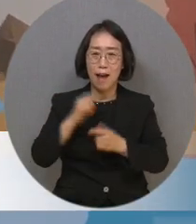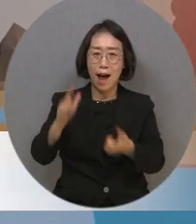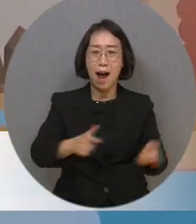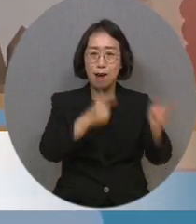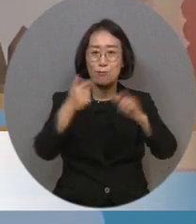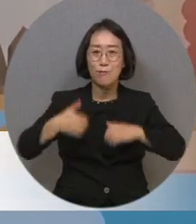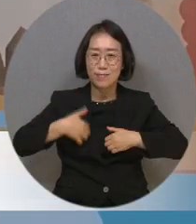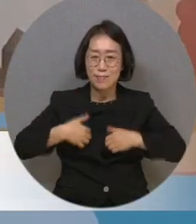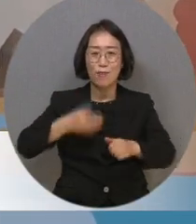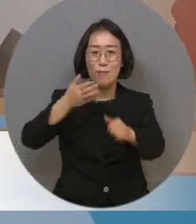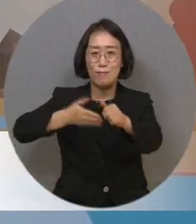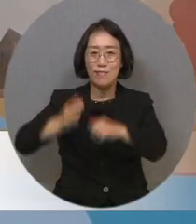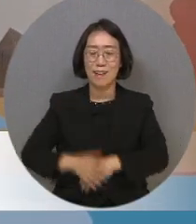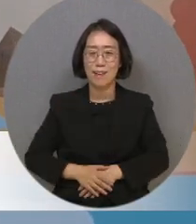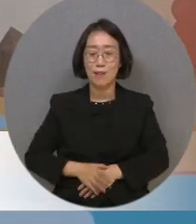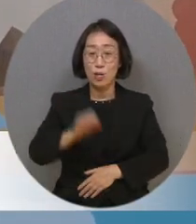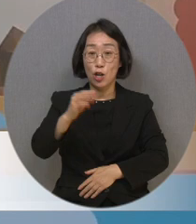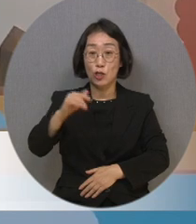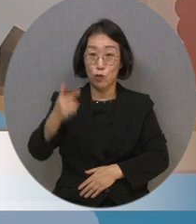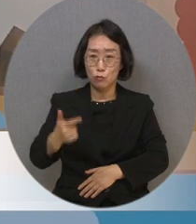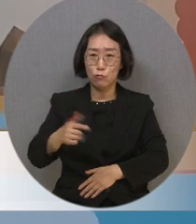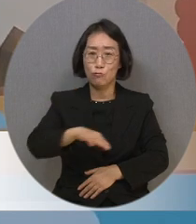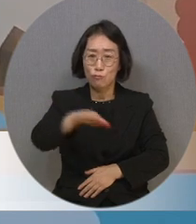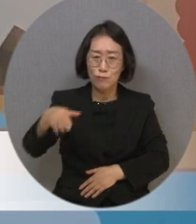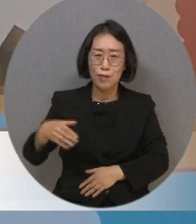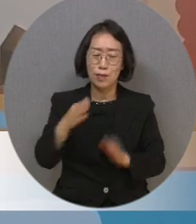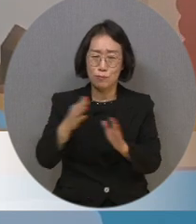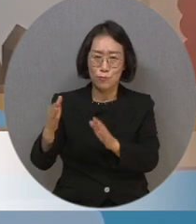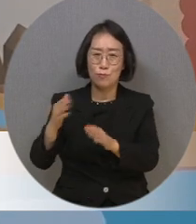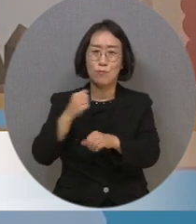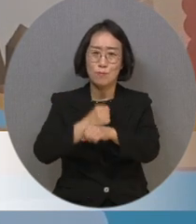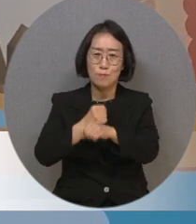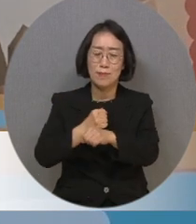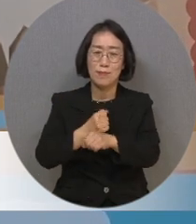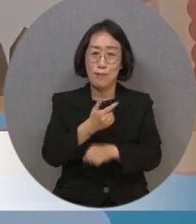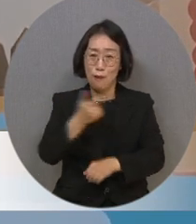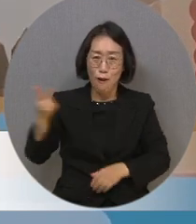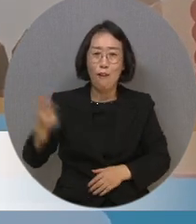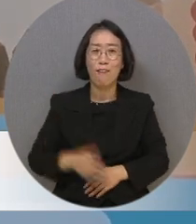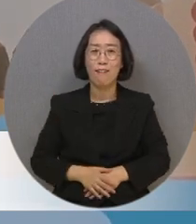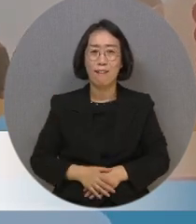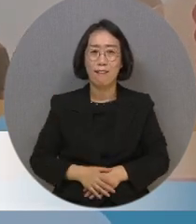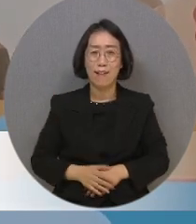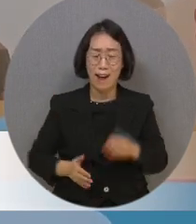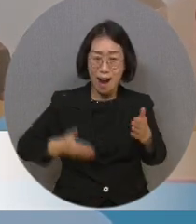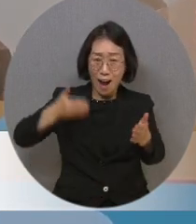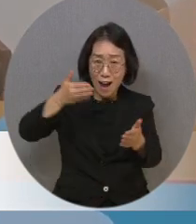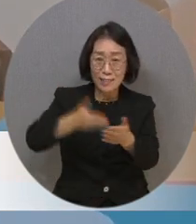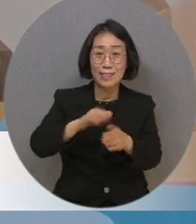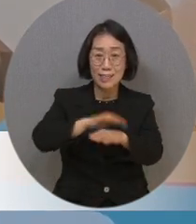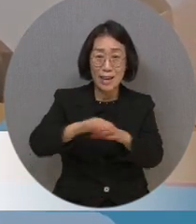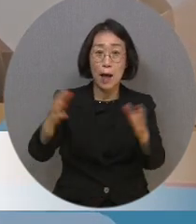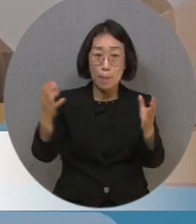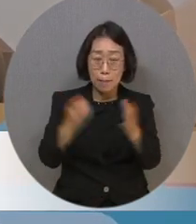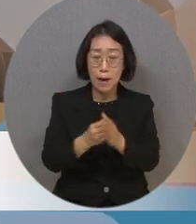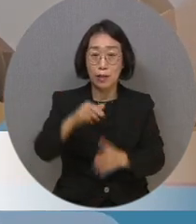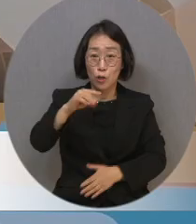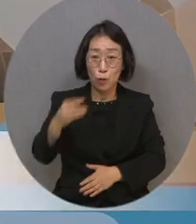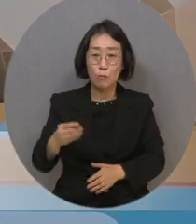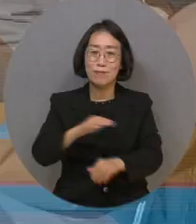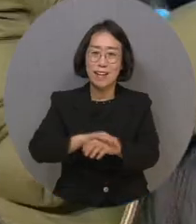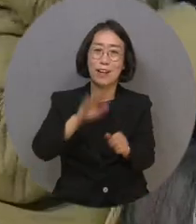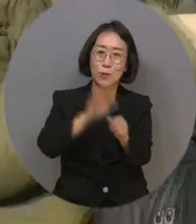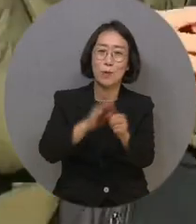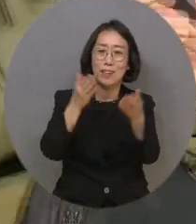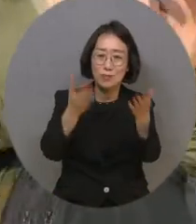바라고 우리 연천군 행사 준비하는데 고생하셨는데 참 항상까지 잘 할 수 있도록 철원군 적극